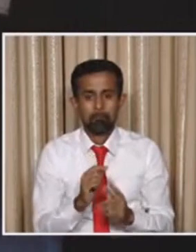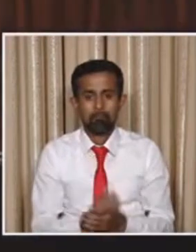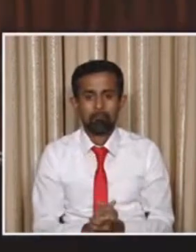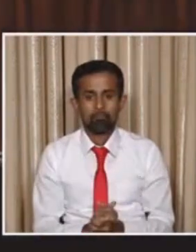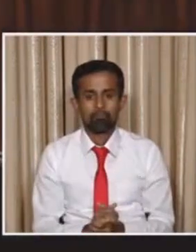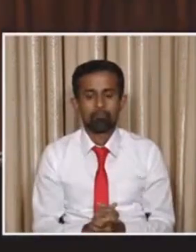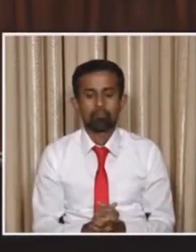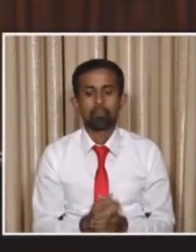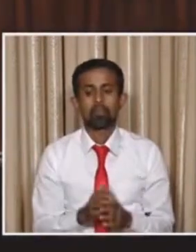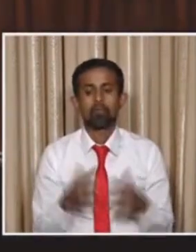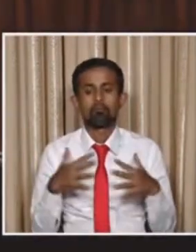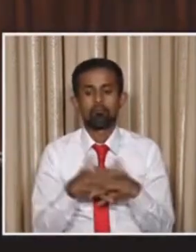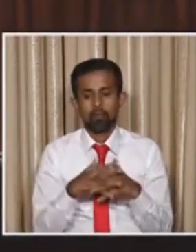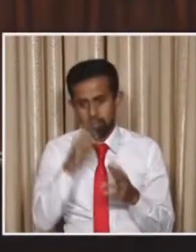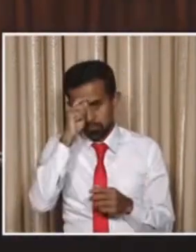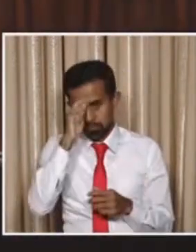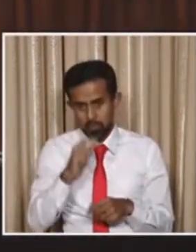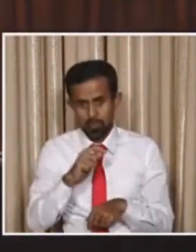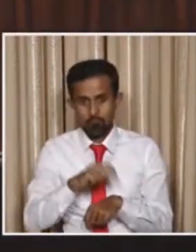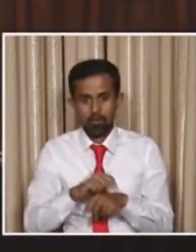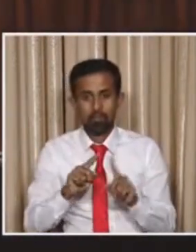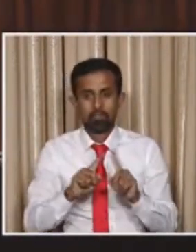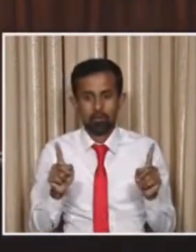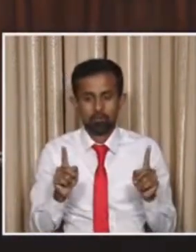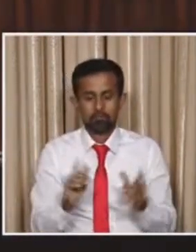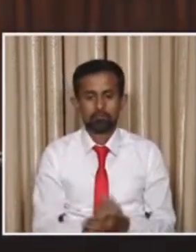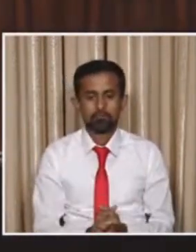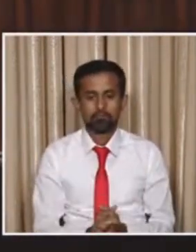වීරසිංහ මන්ත්‍රීතුමා ඔබතුමාට මිනිත්තු 10ක කාලයක් තියෙනවා.